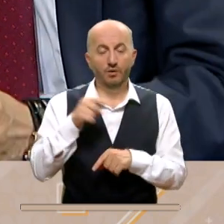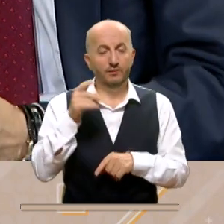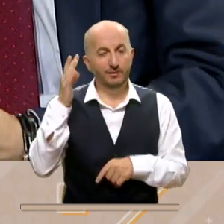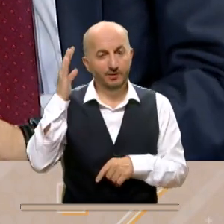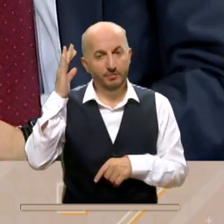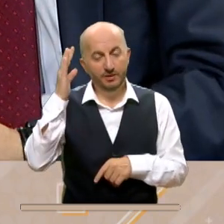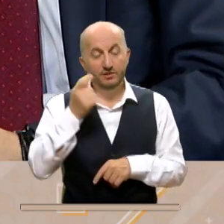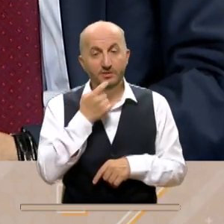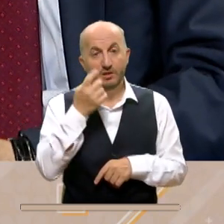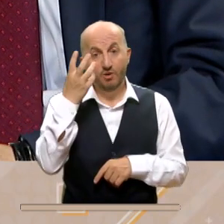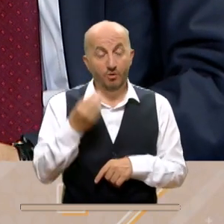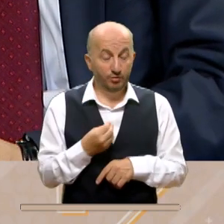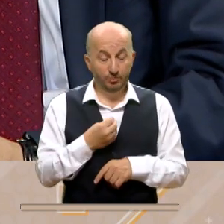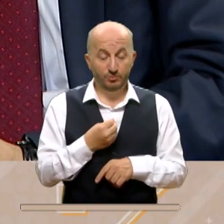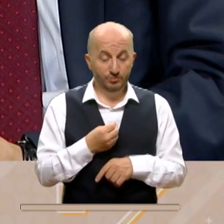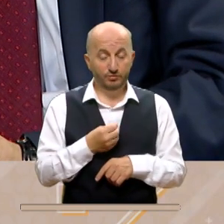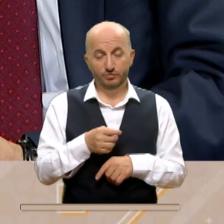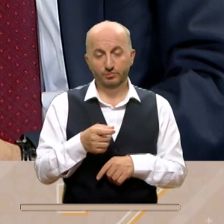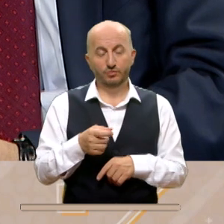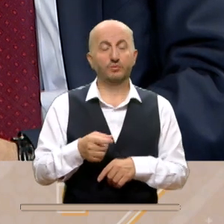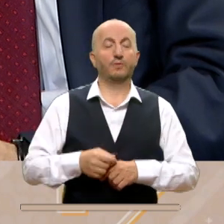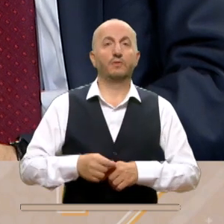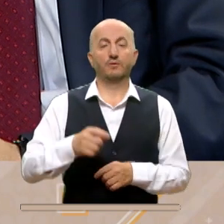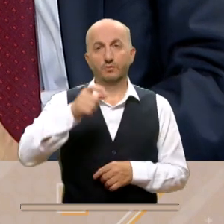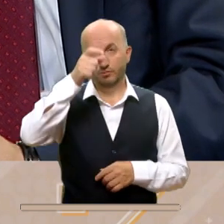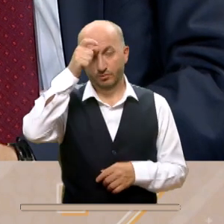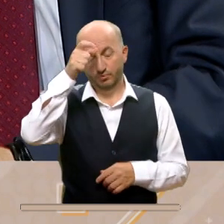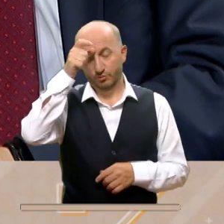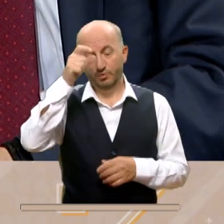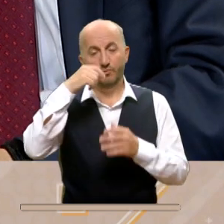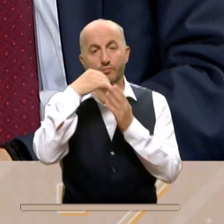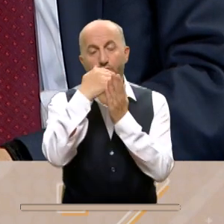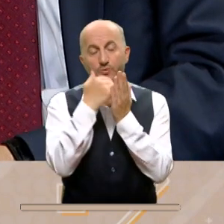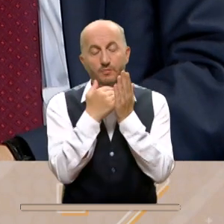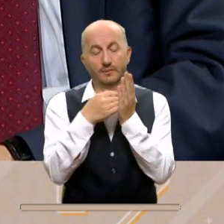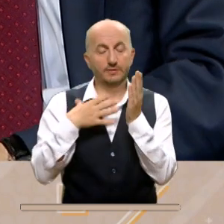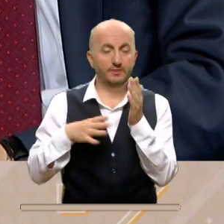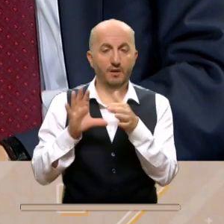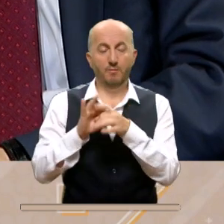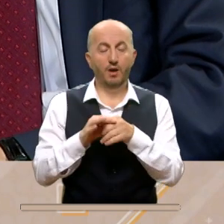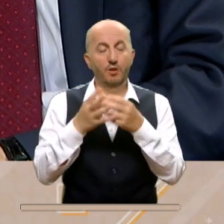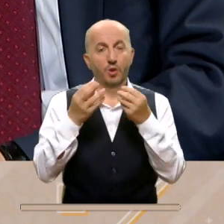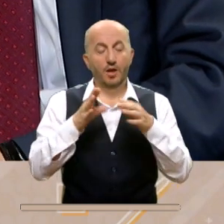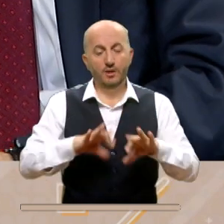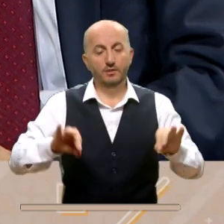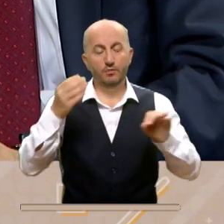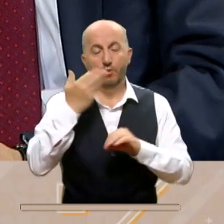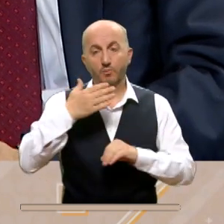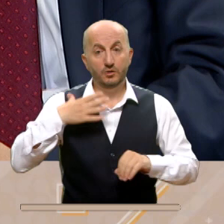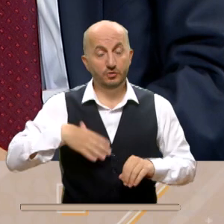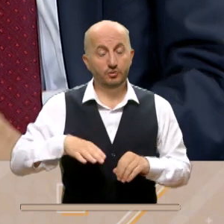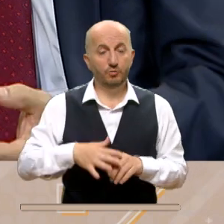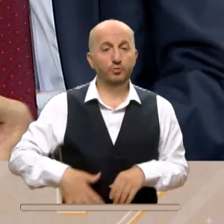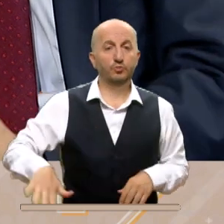Türkçe programlarımızda da kontenjan dahilinde ben isteğe bağlı olarak hazırlık okumak istiyorum. Sosyal